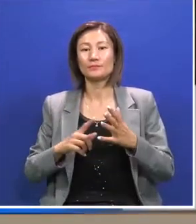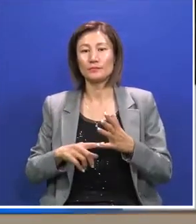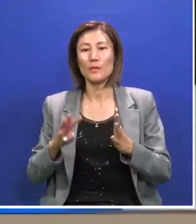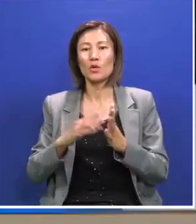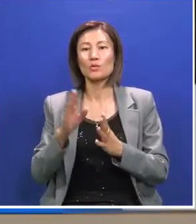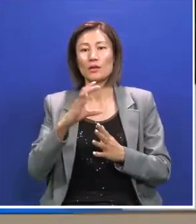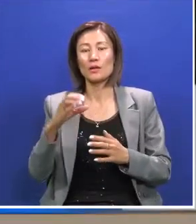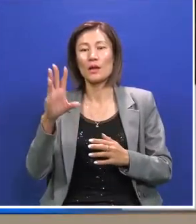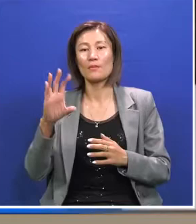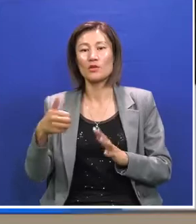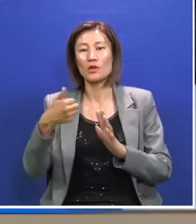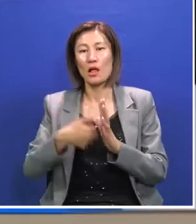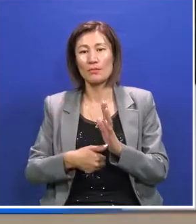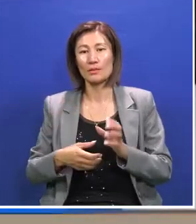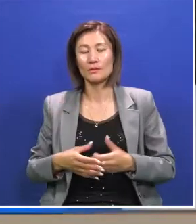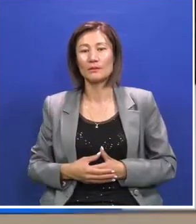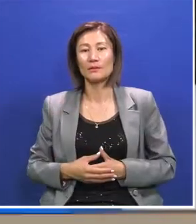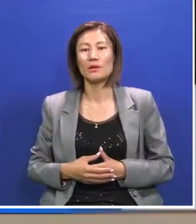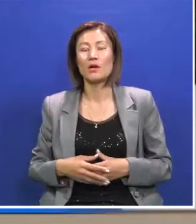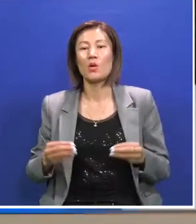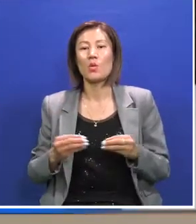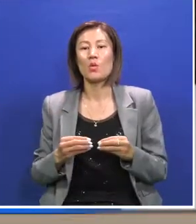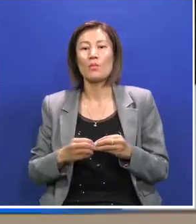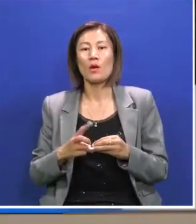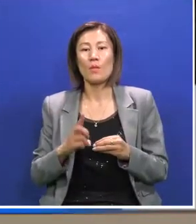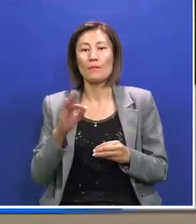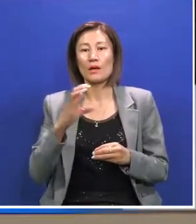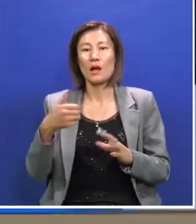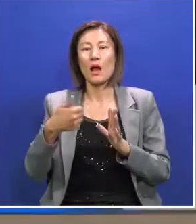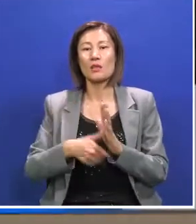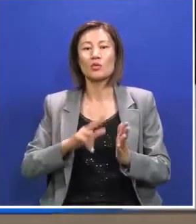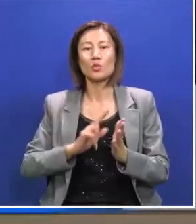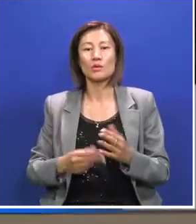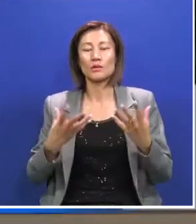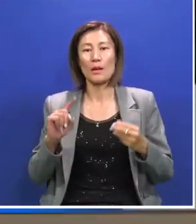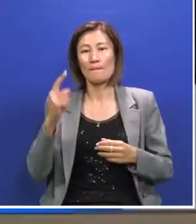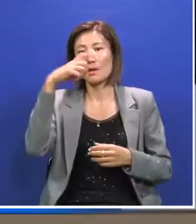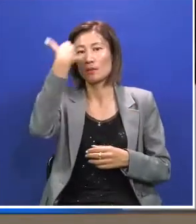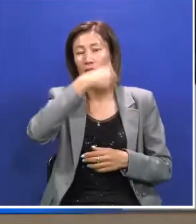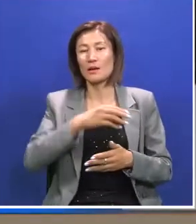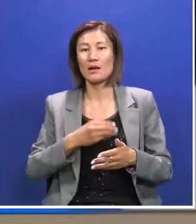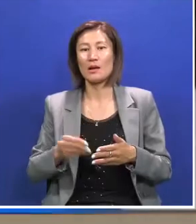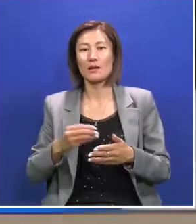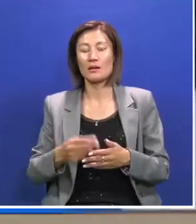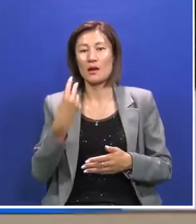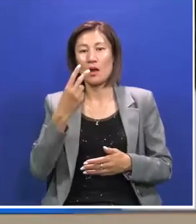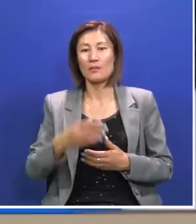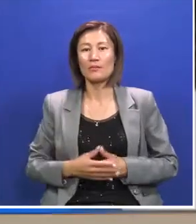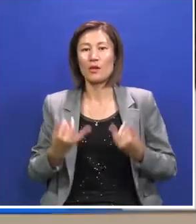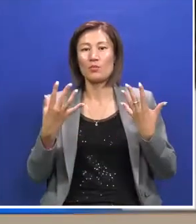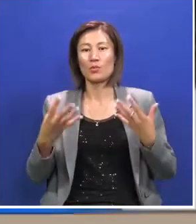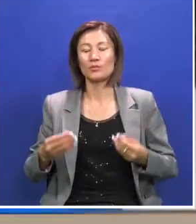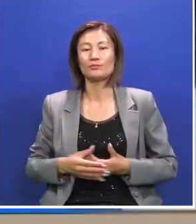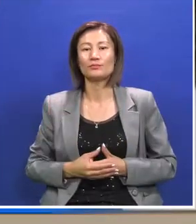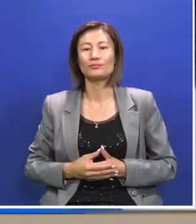арасында 560 мың теңге, 10 мен 11-ші сыныптың арасында 630 мың теңгеден 1 жылға қаржы қаралып отыр. Алайда бүгінгі